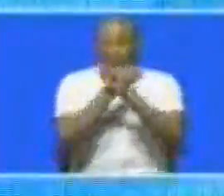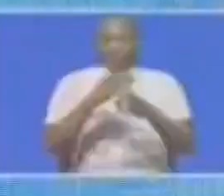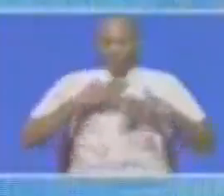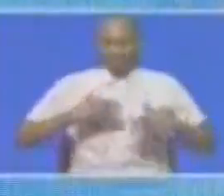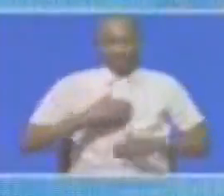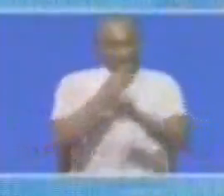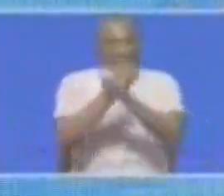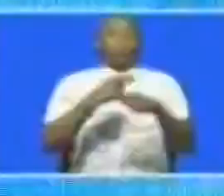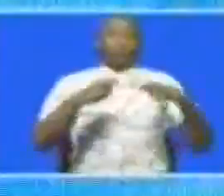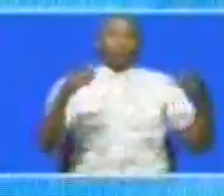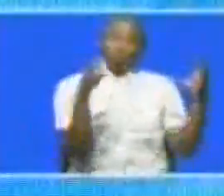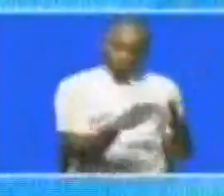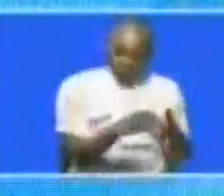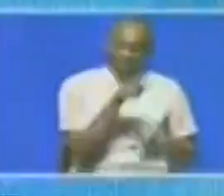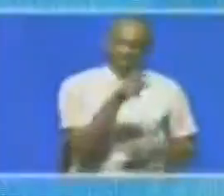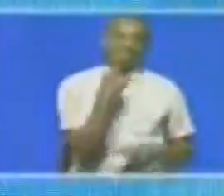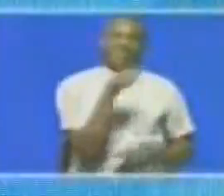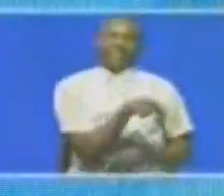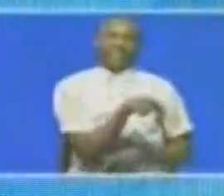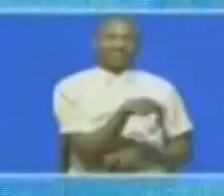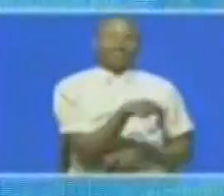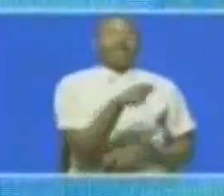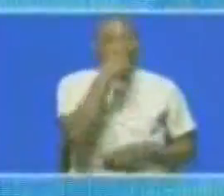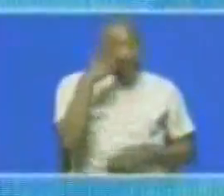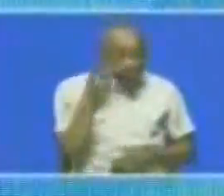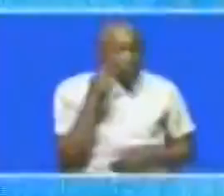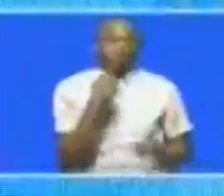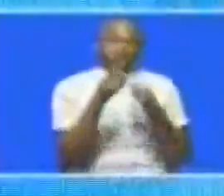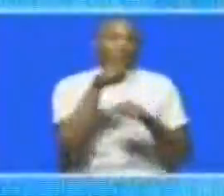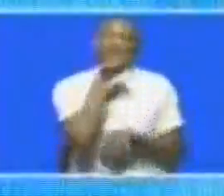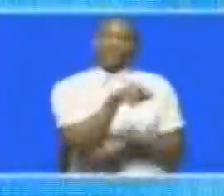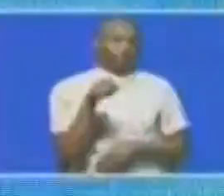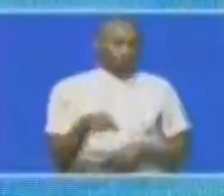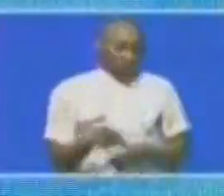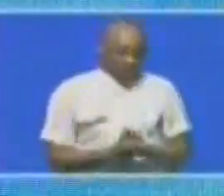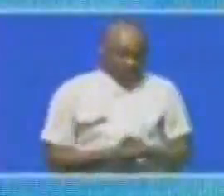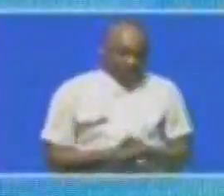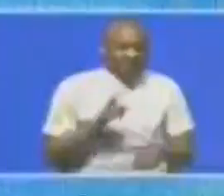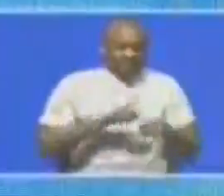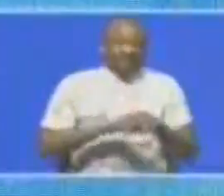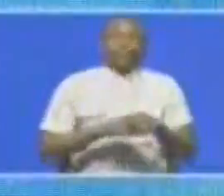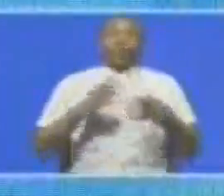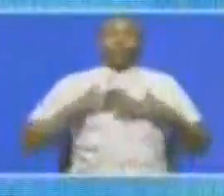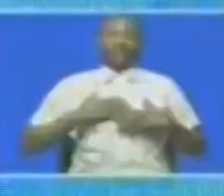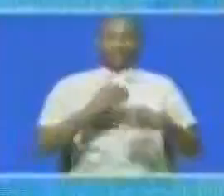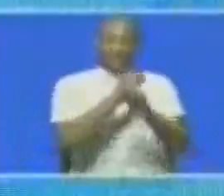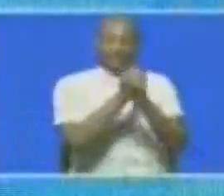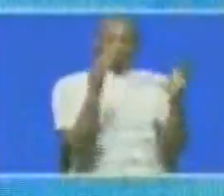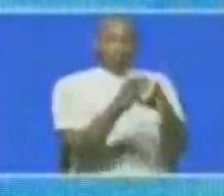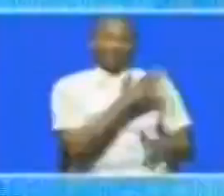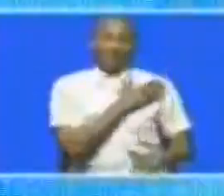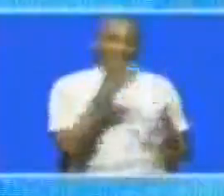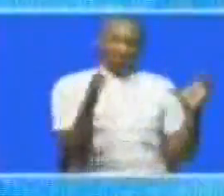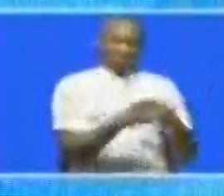kwa mujibu wa kinara wa NASA Kalonzo Musyoka, ambaye amelizungumzia swala hilo hii leo baada ya walinzi wao kwenye mrengo wa NASA